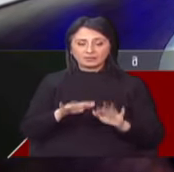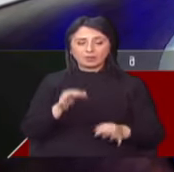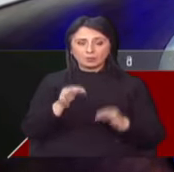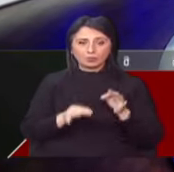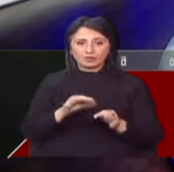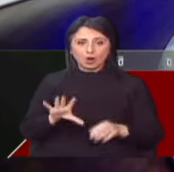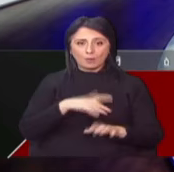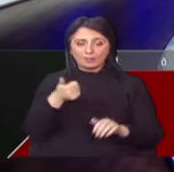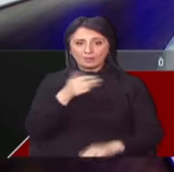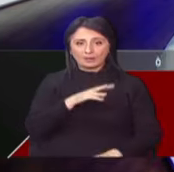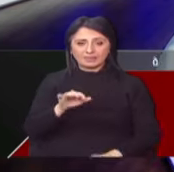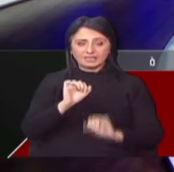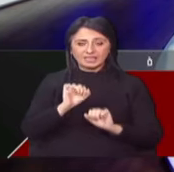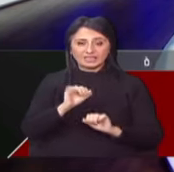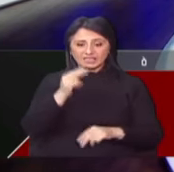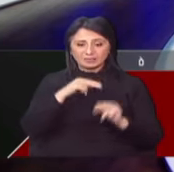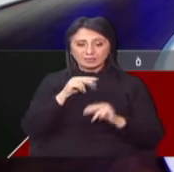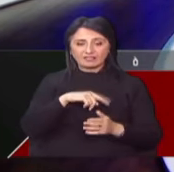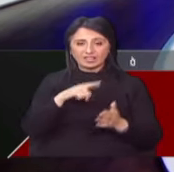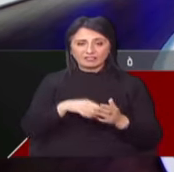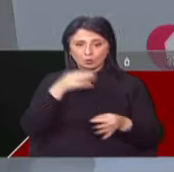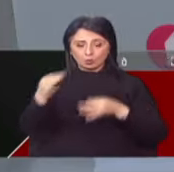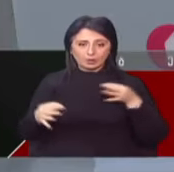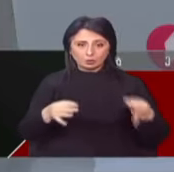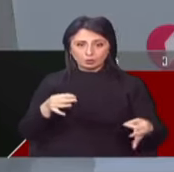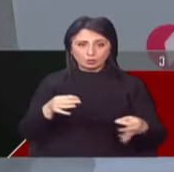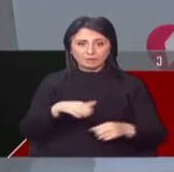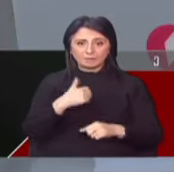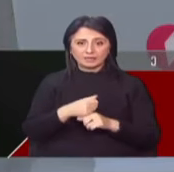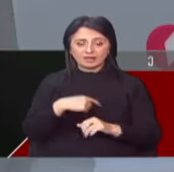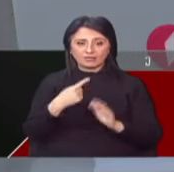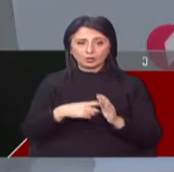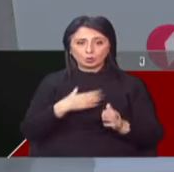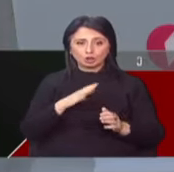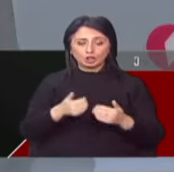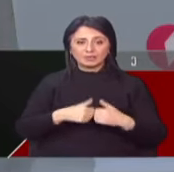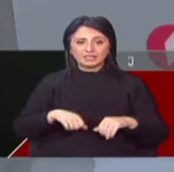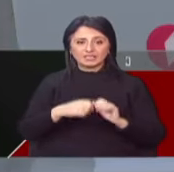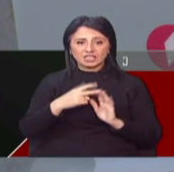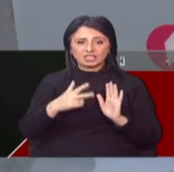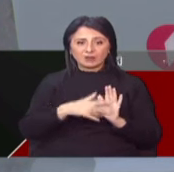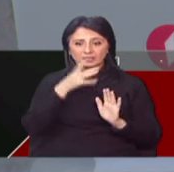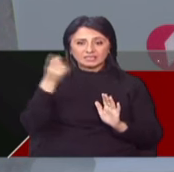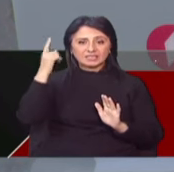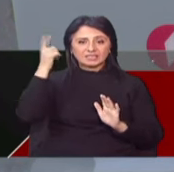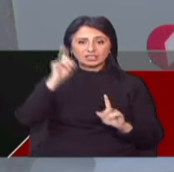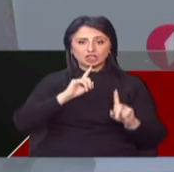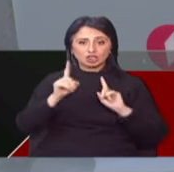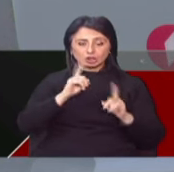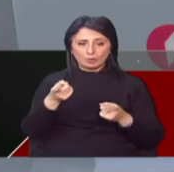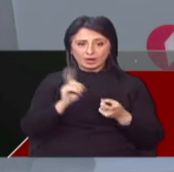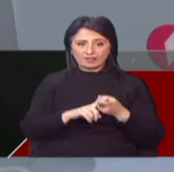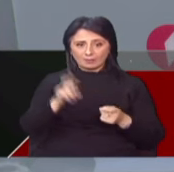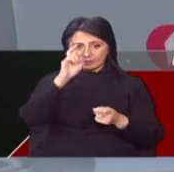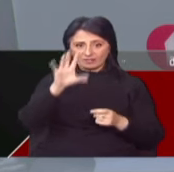procese ex-premier ministru ma dați sa da bralda biscuit hop supa suha. Tavarișe că trebuie ușiș robi să abțios trametin zlisti în andal schtoma se